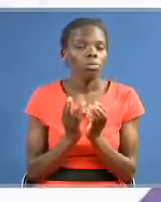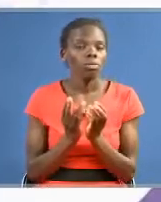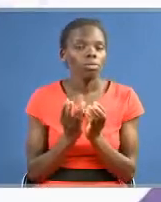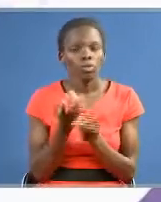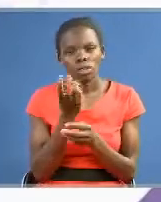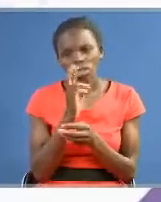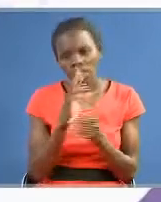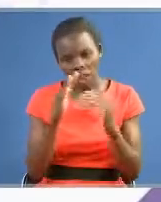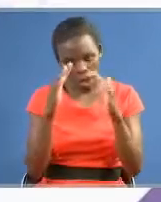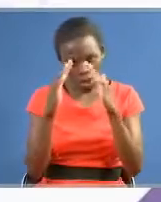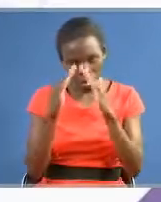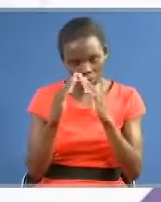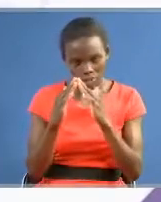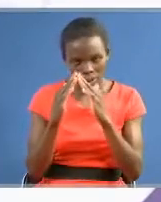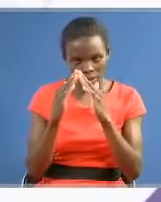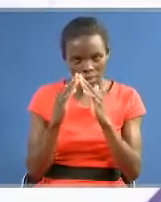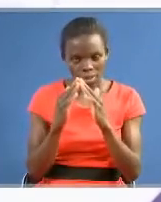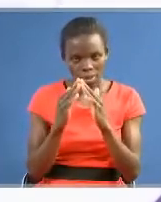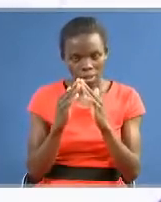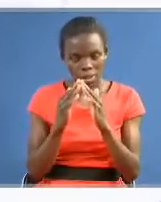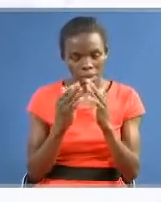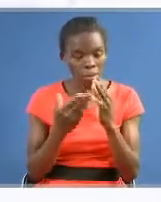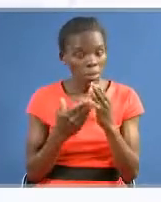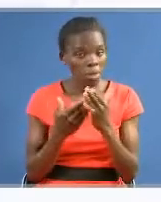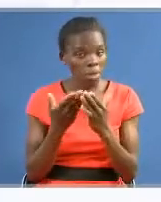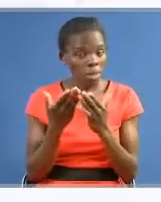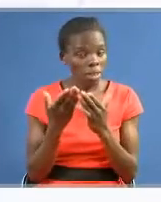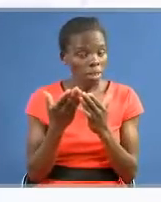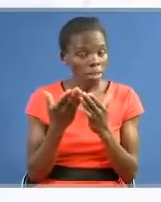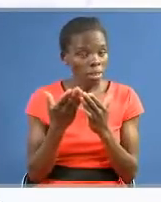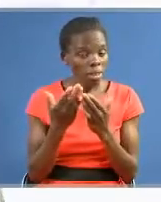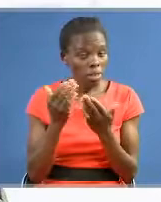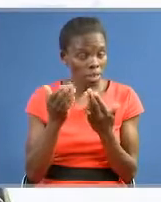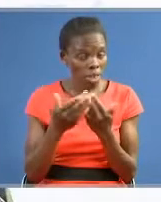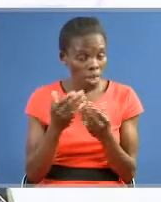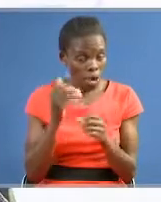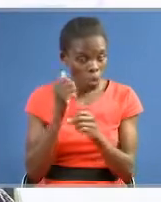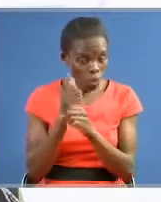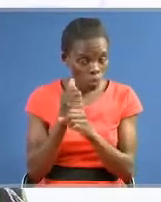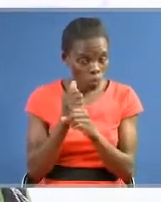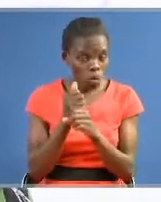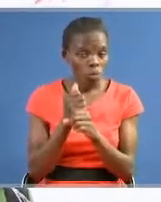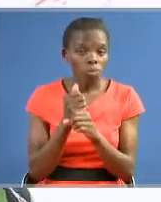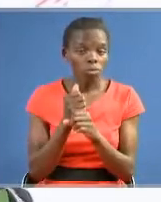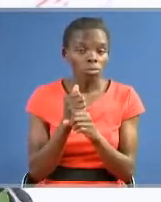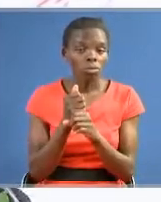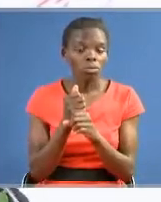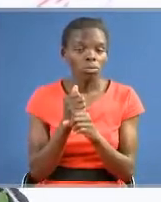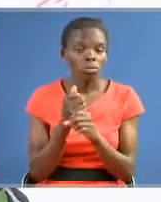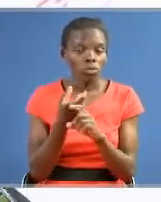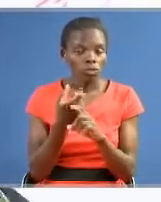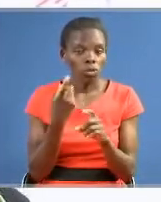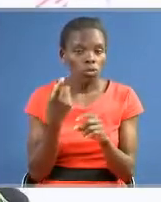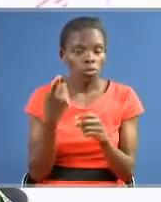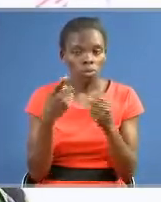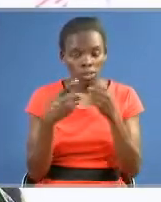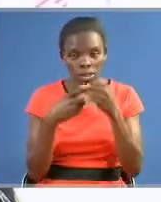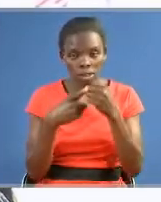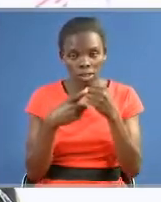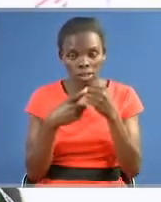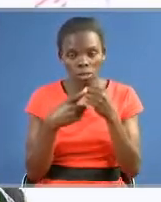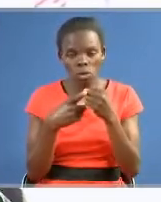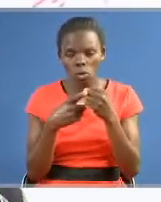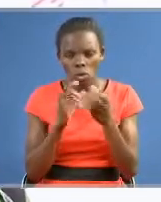katika manyumba, kuna unpaid care work. Wale wanawake wanafanya kazi, na wanafanya kazi kwa zaidi, kutoka saa 12 ama saa 10 ya